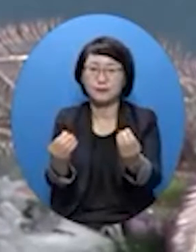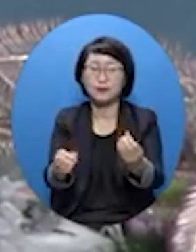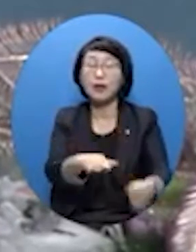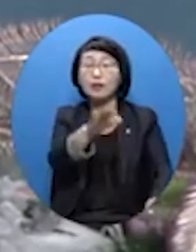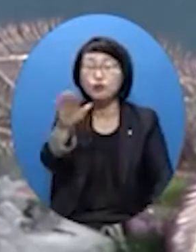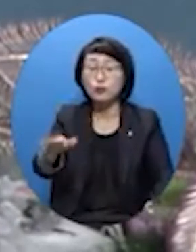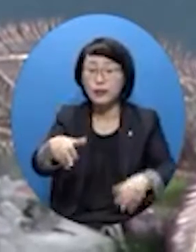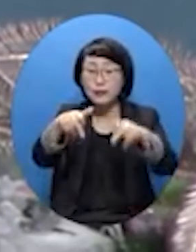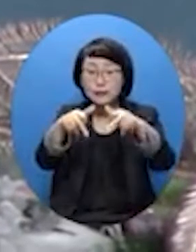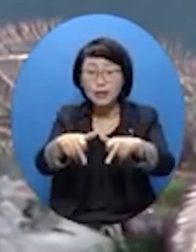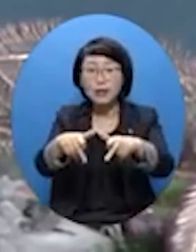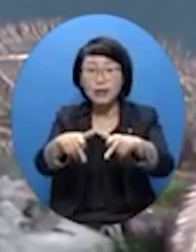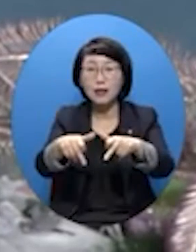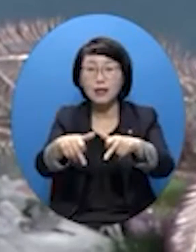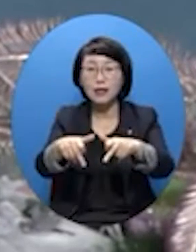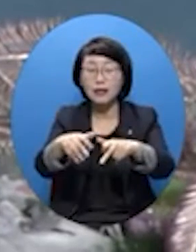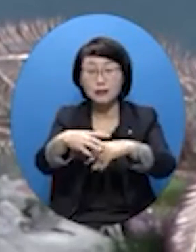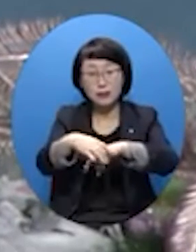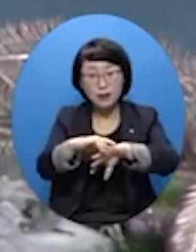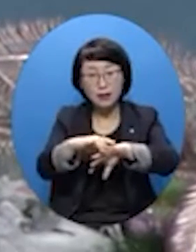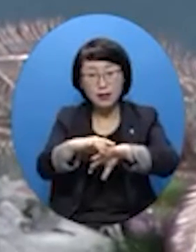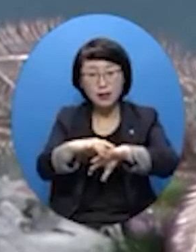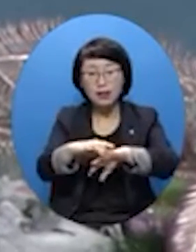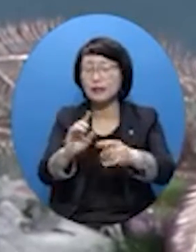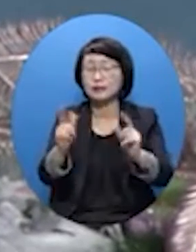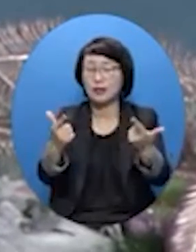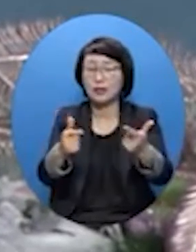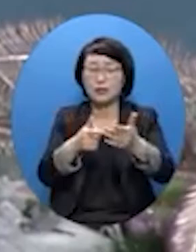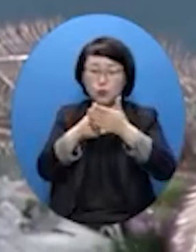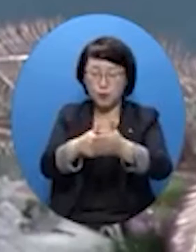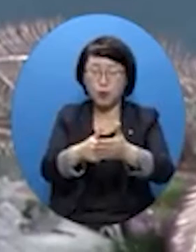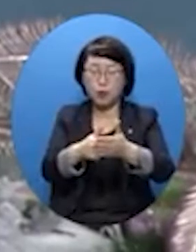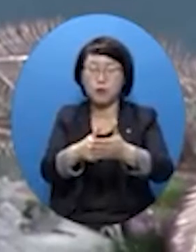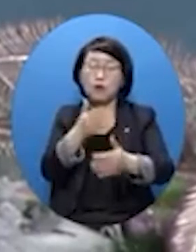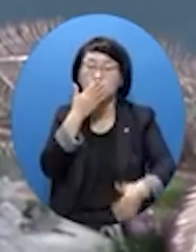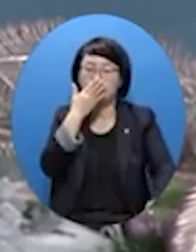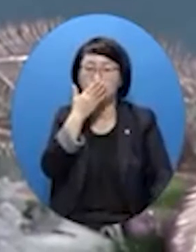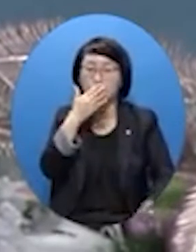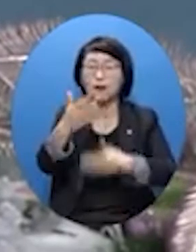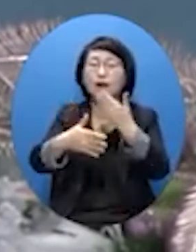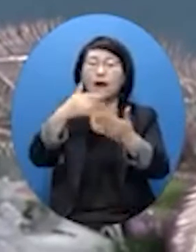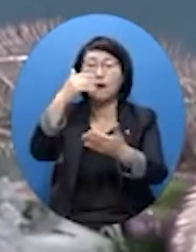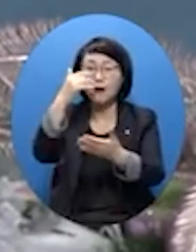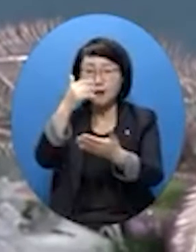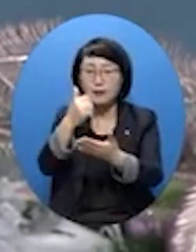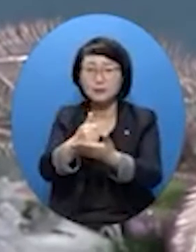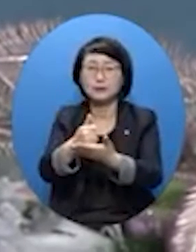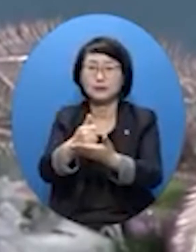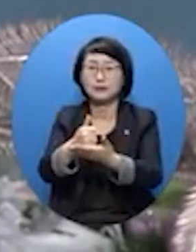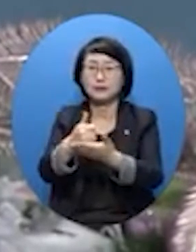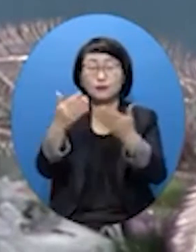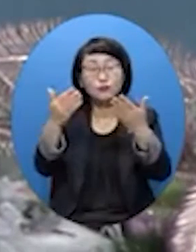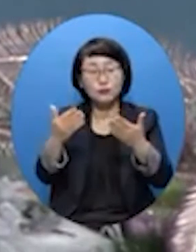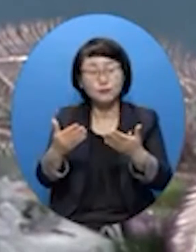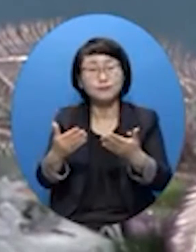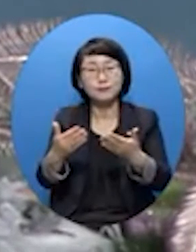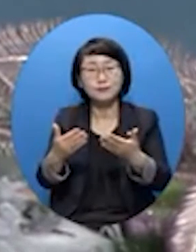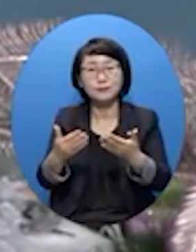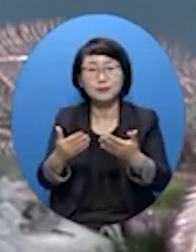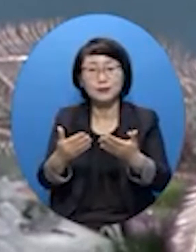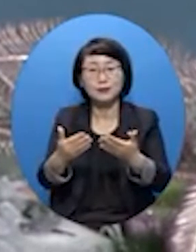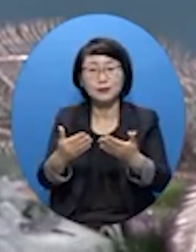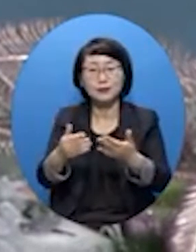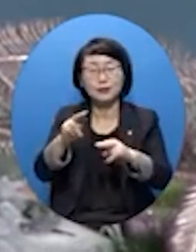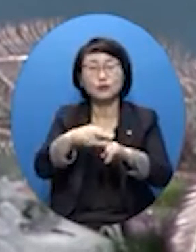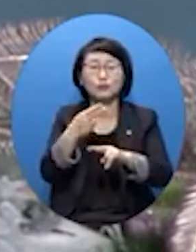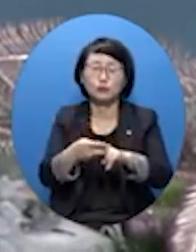우리에게는 장애는 장애가 아닙니다. 그래서 극복하고 넘어가라고 주신 하나의 우리의 숙제요